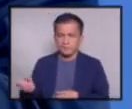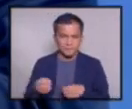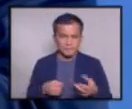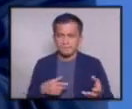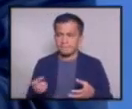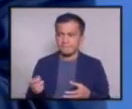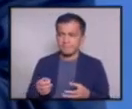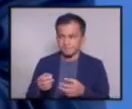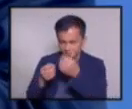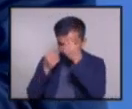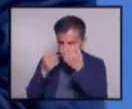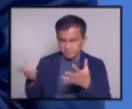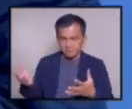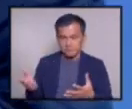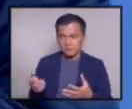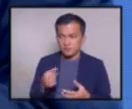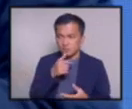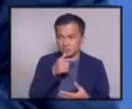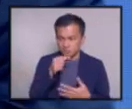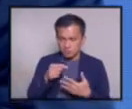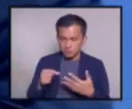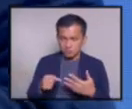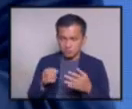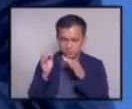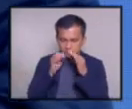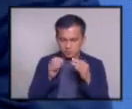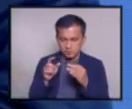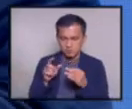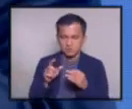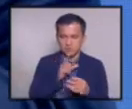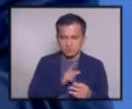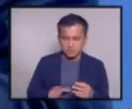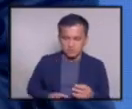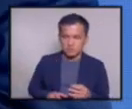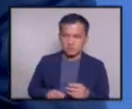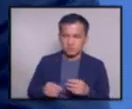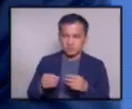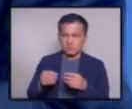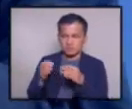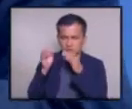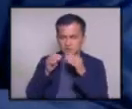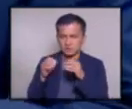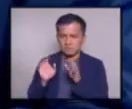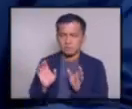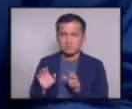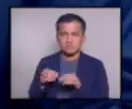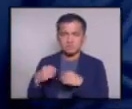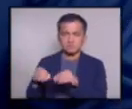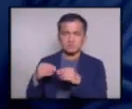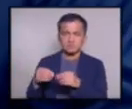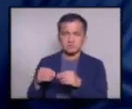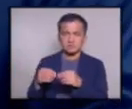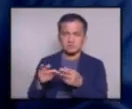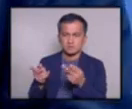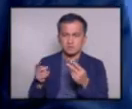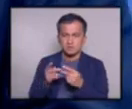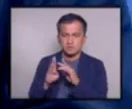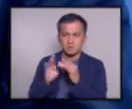ng informasyon kung sino yung mga drug lord, drug pusher sa kanilang lugar. Nasa barangay